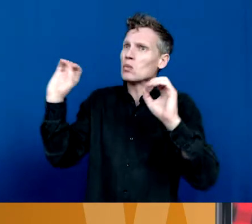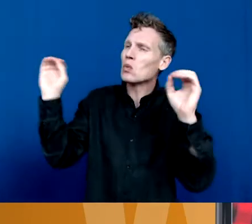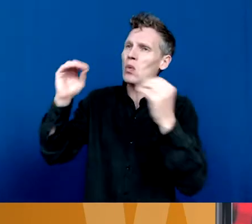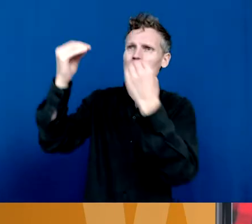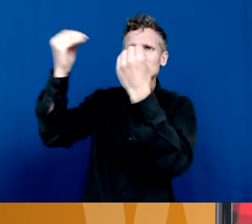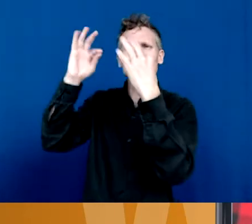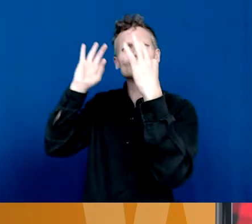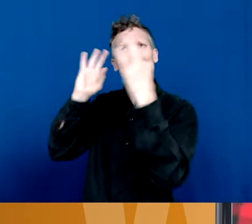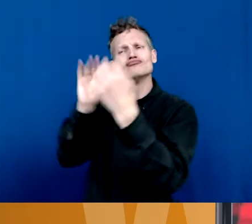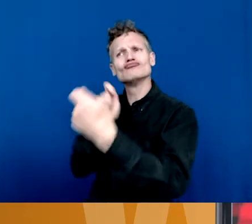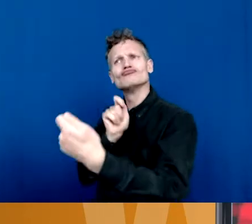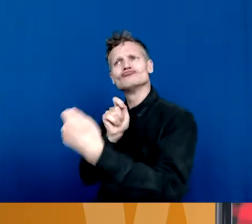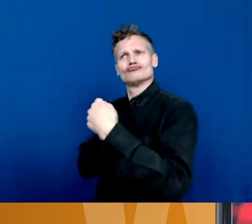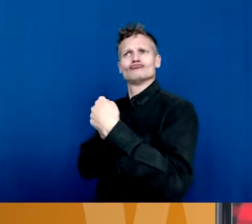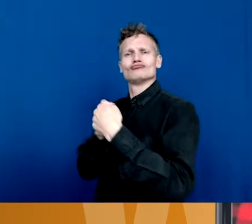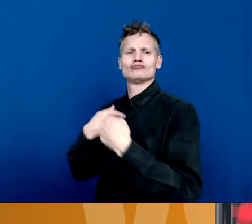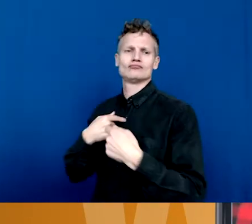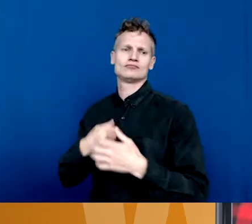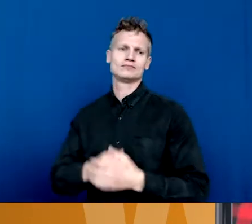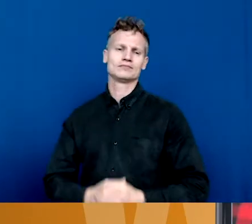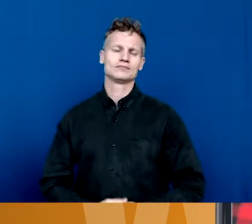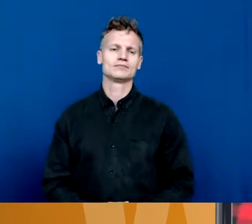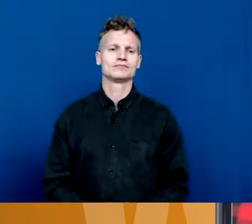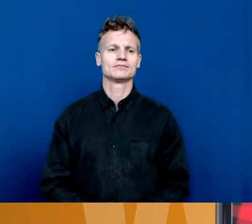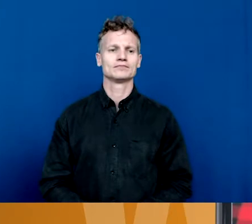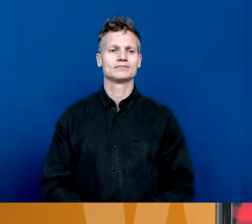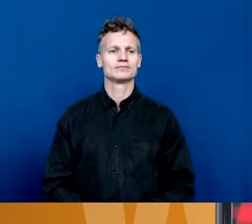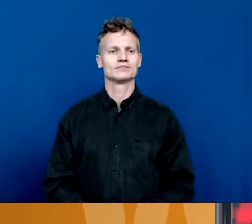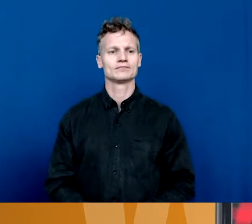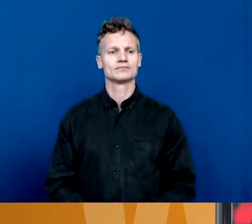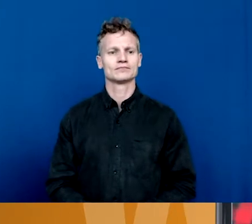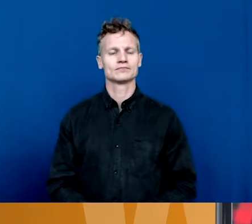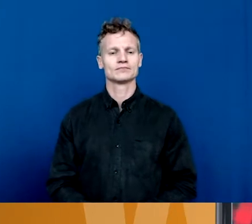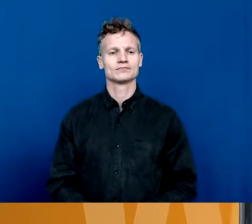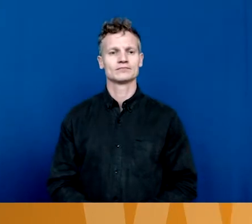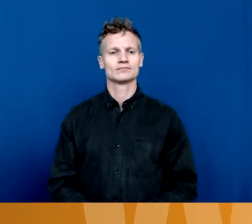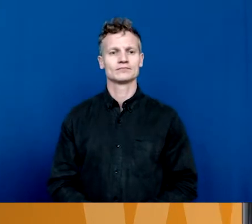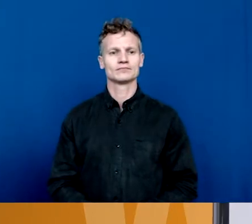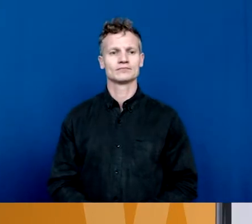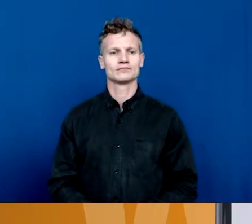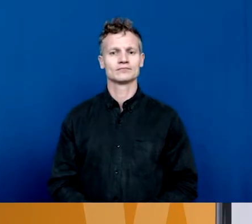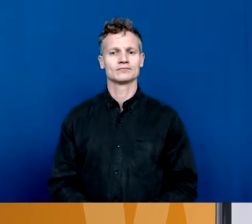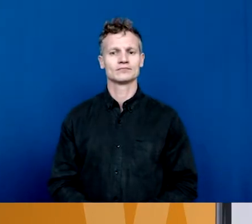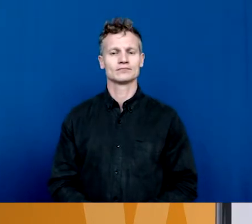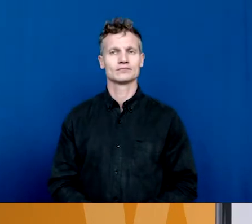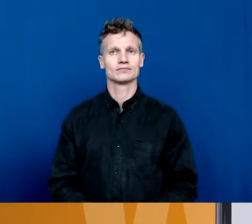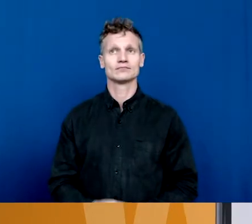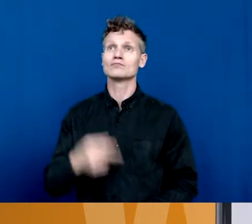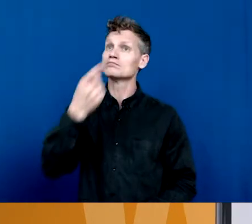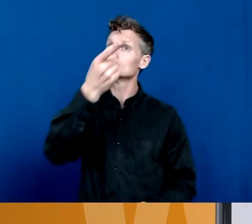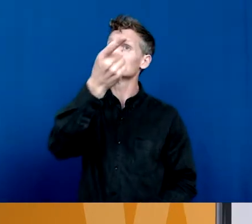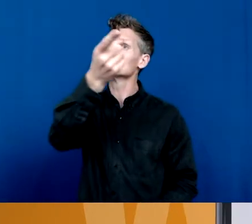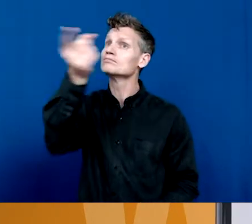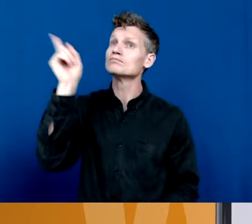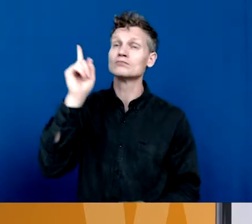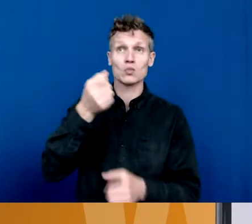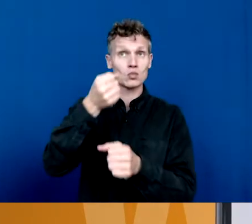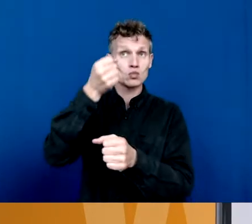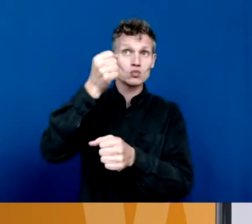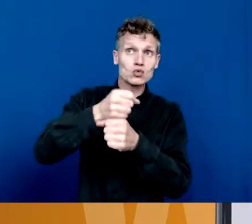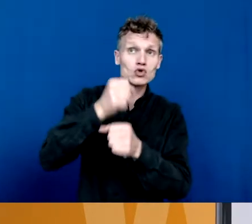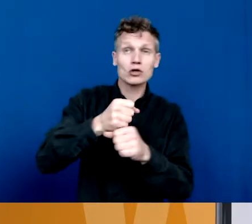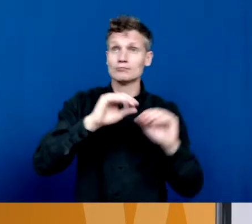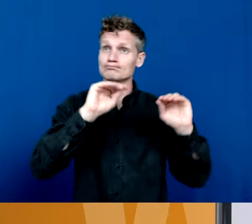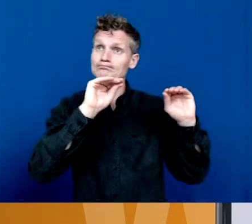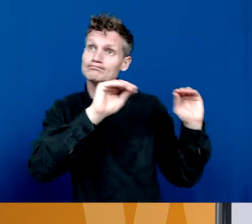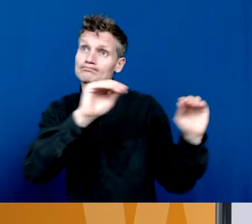retenu parce qu'elle m'a pas été enseignée d'une manière que je pouvais comprendre. Puede notar que los profesionales que trabajan Les